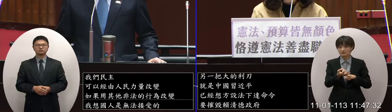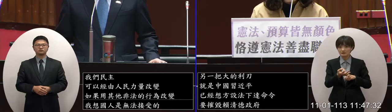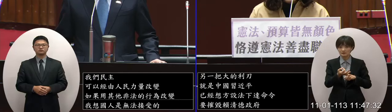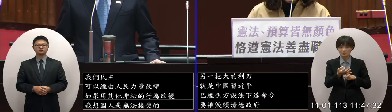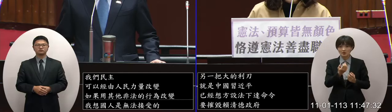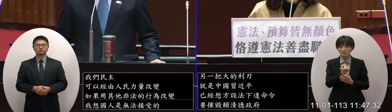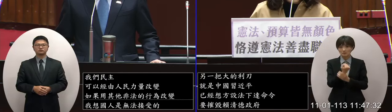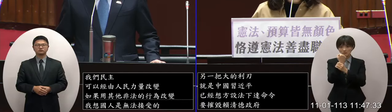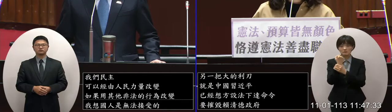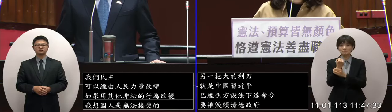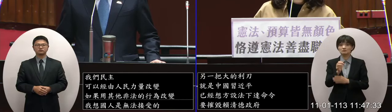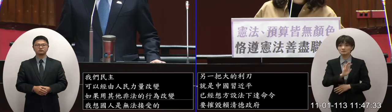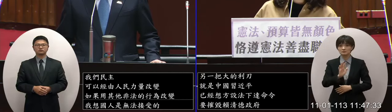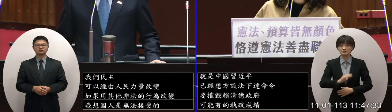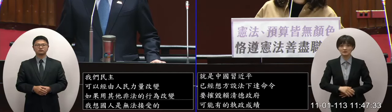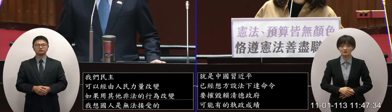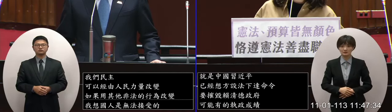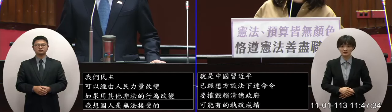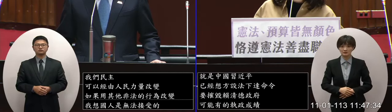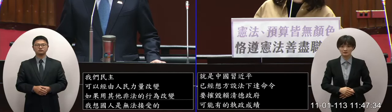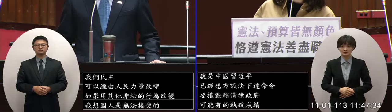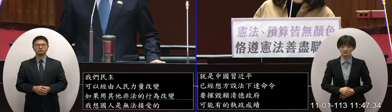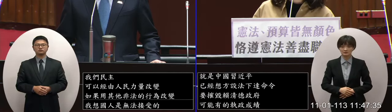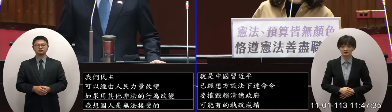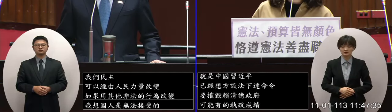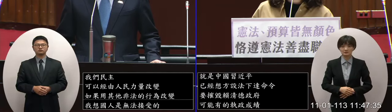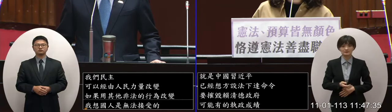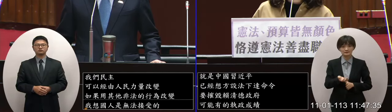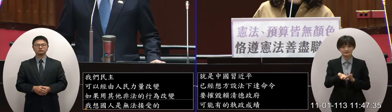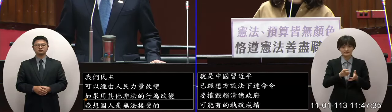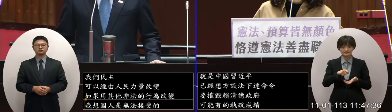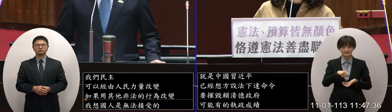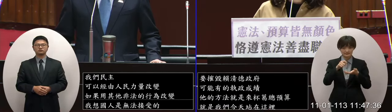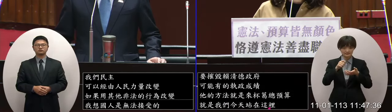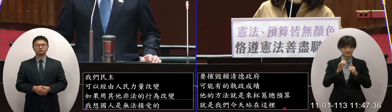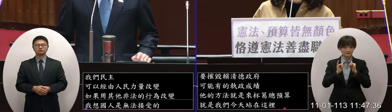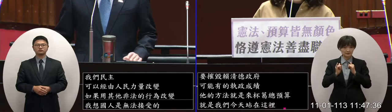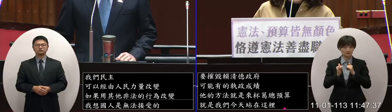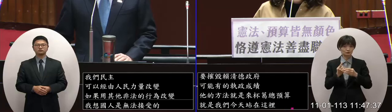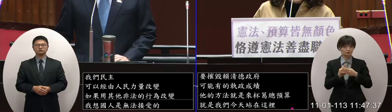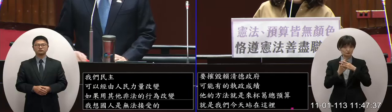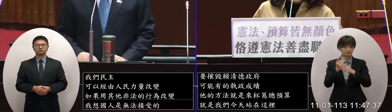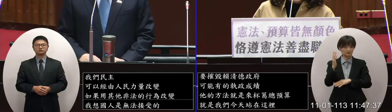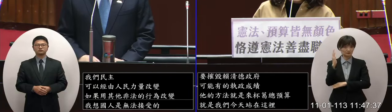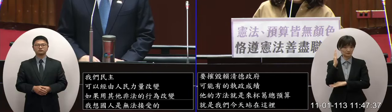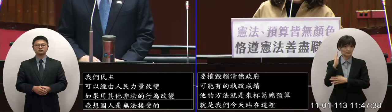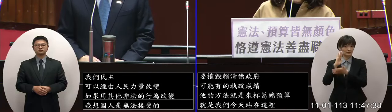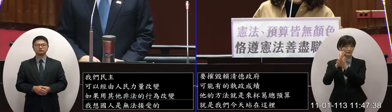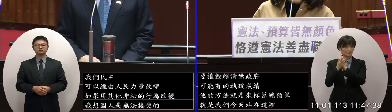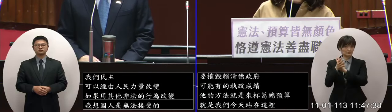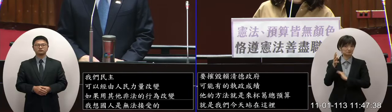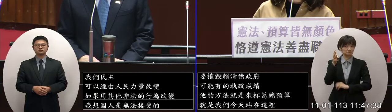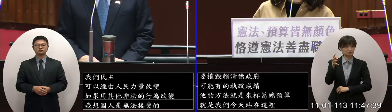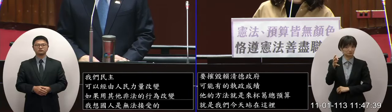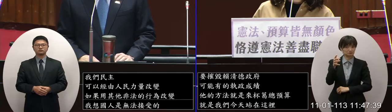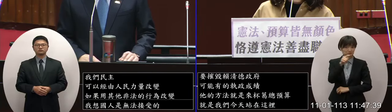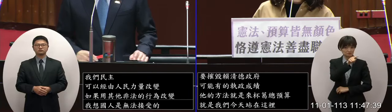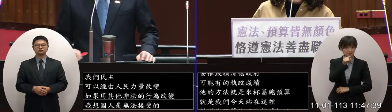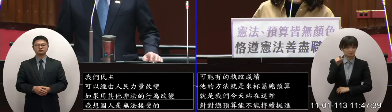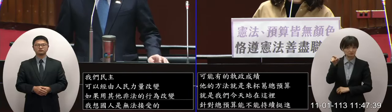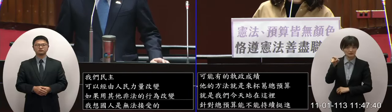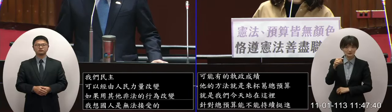挺进。所以针对这个刀刀见骨，就是我所谓的民主政变，你有什么妙